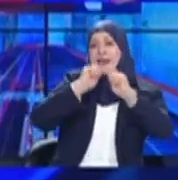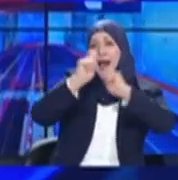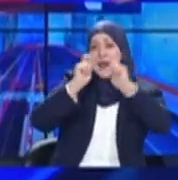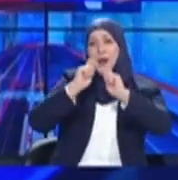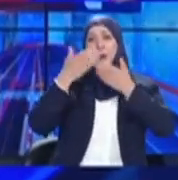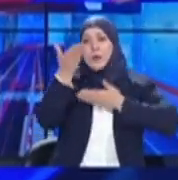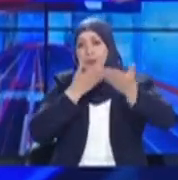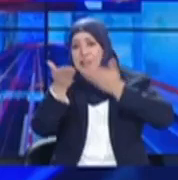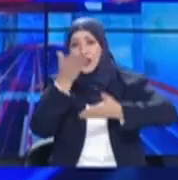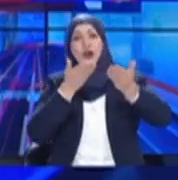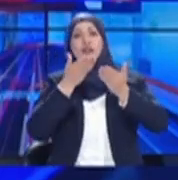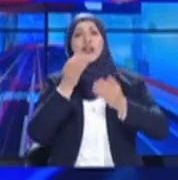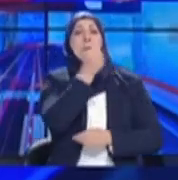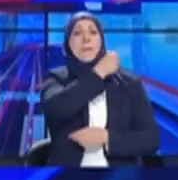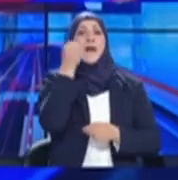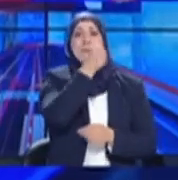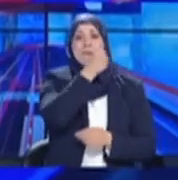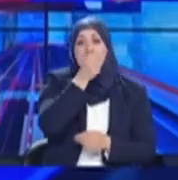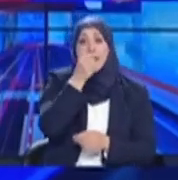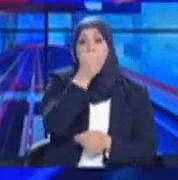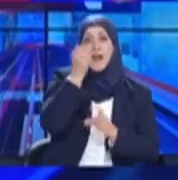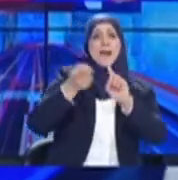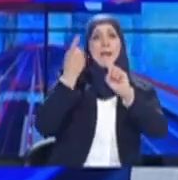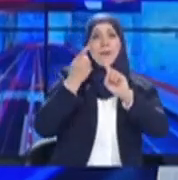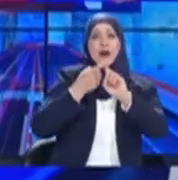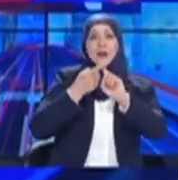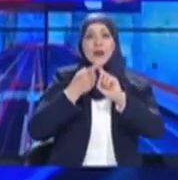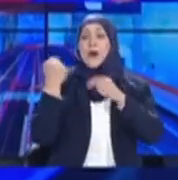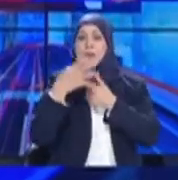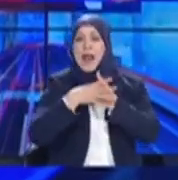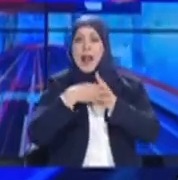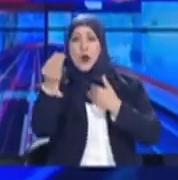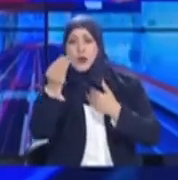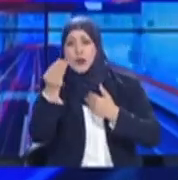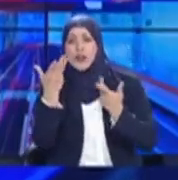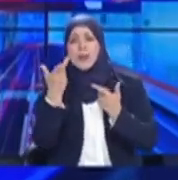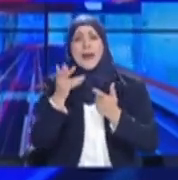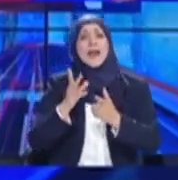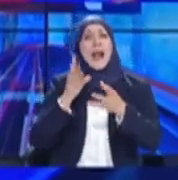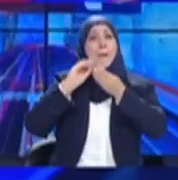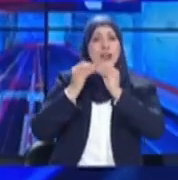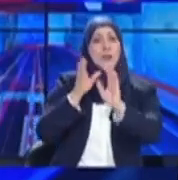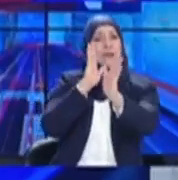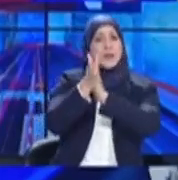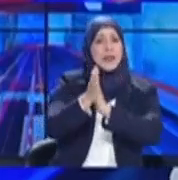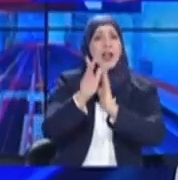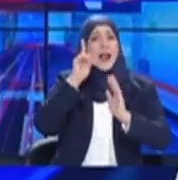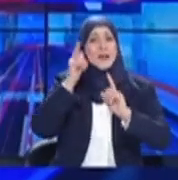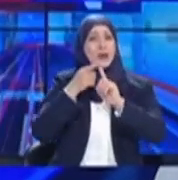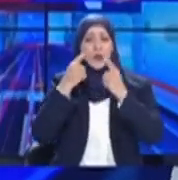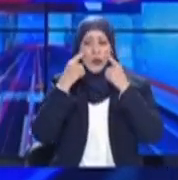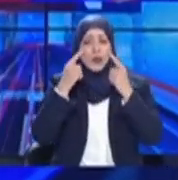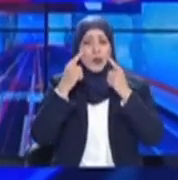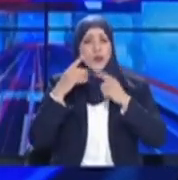هذه المساحه للاسف فيما قلتم له معنا الخروج من المعنى المباشر الى ميتافيزيقا اخرى